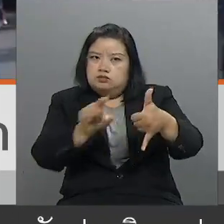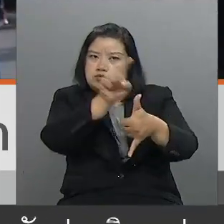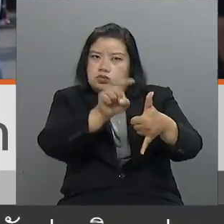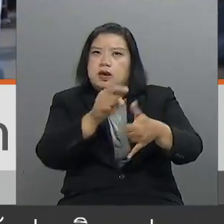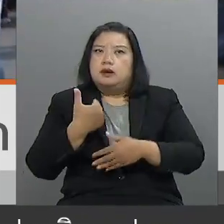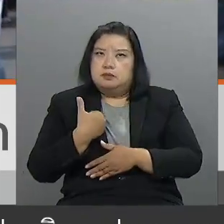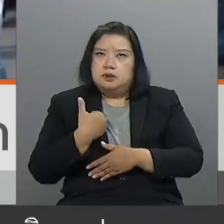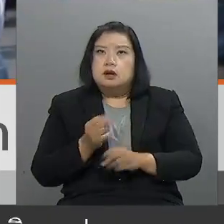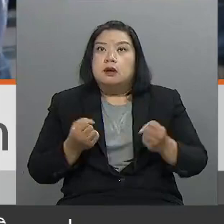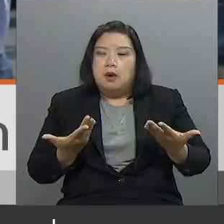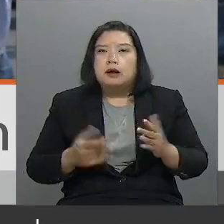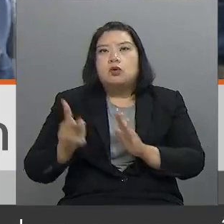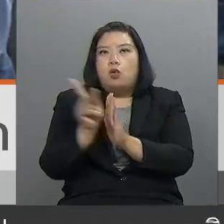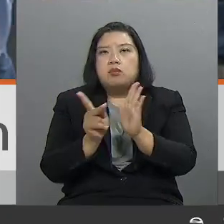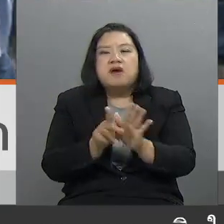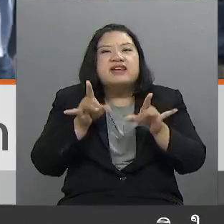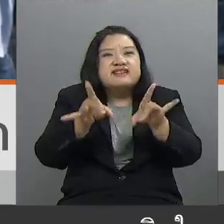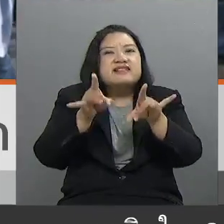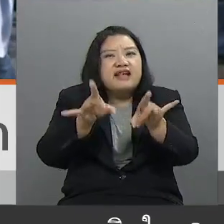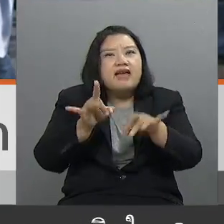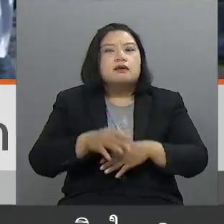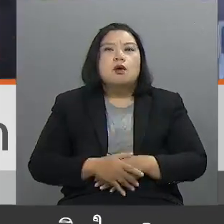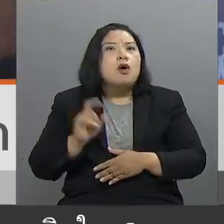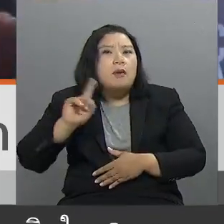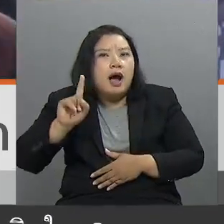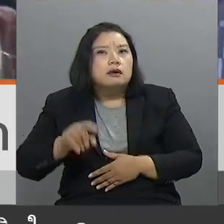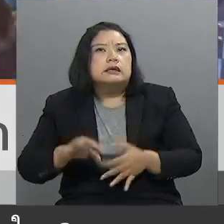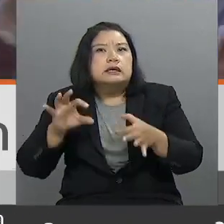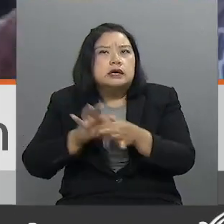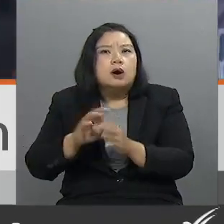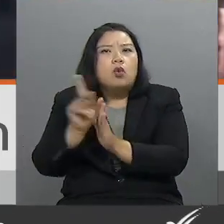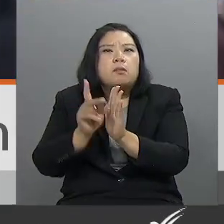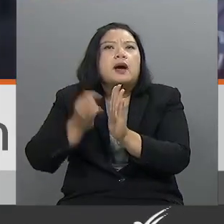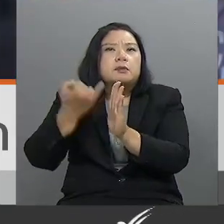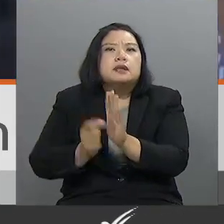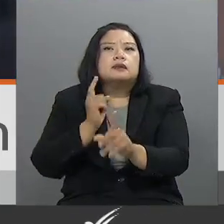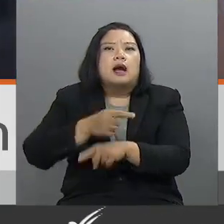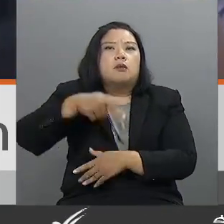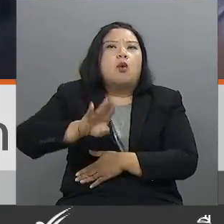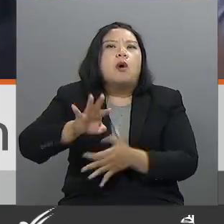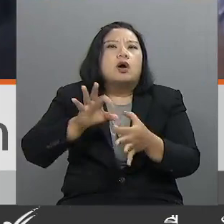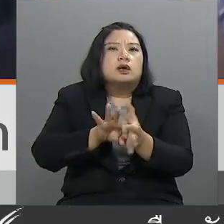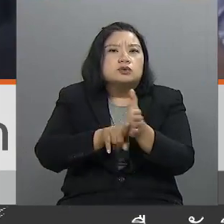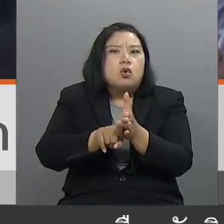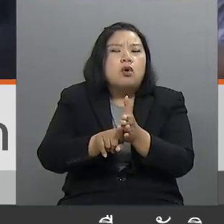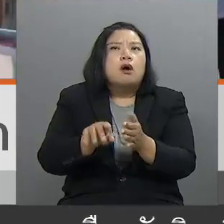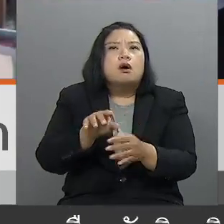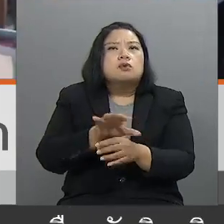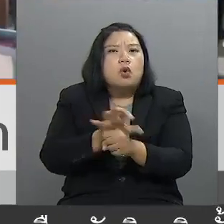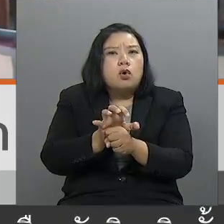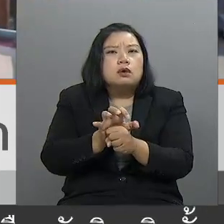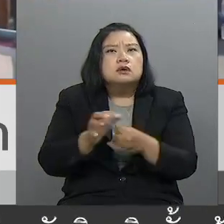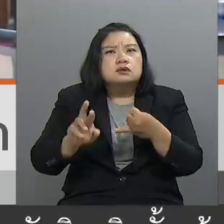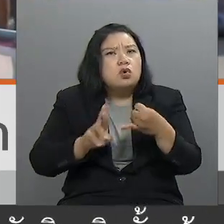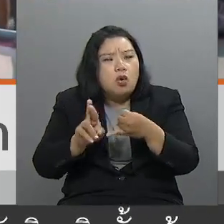การใช้กฎหมายเพื่อกลั่นแกล้งเพราะมีการใช้ข้อหาในความผิดตามพระราชบัญญัติควบคุมโรคหรือราชบัญญัติความสะอาด